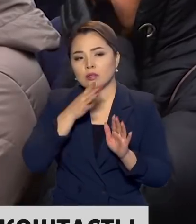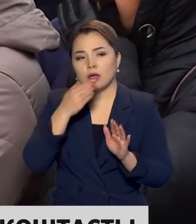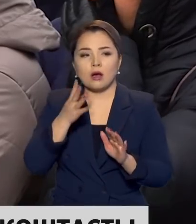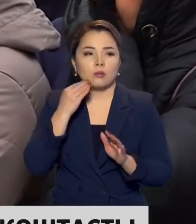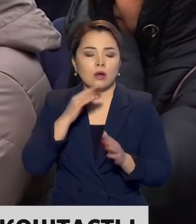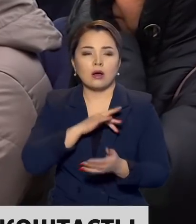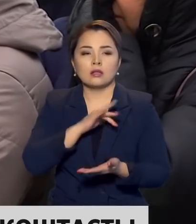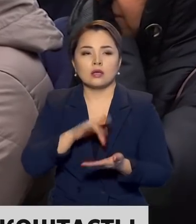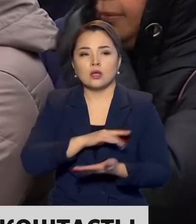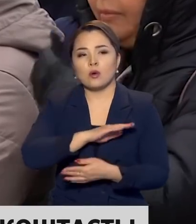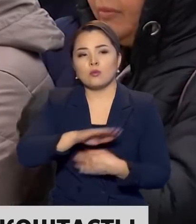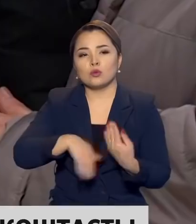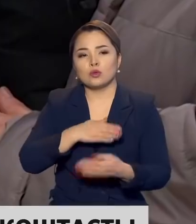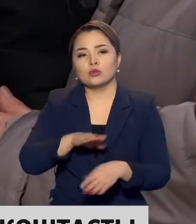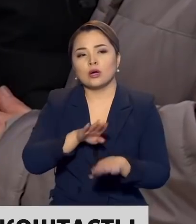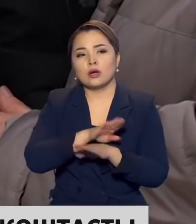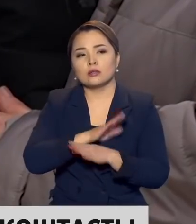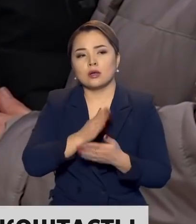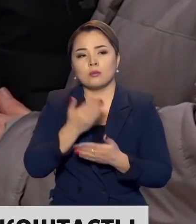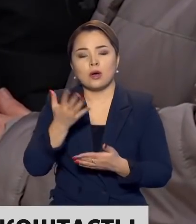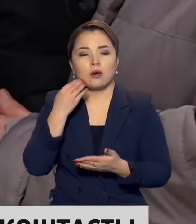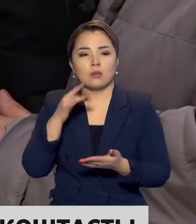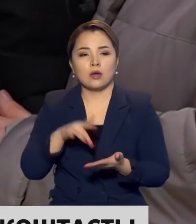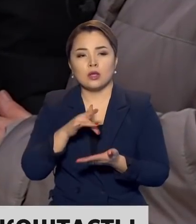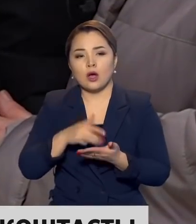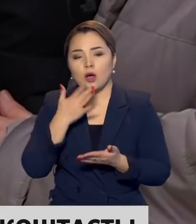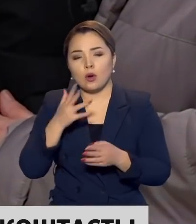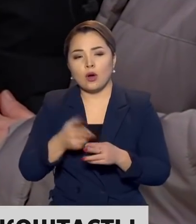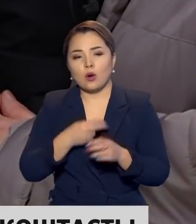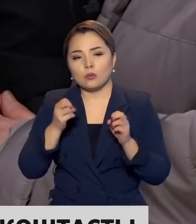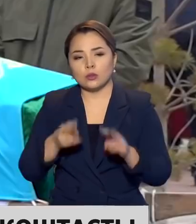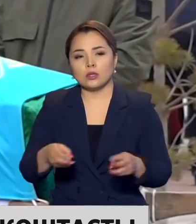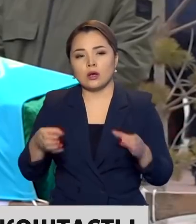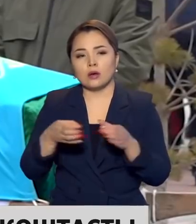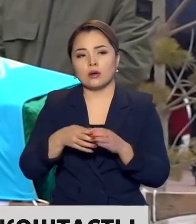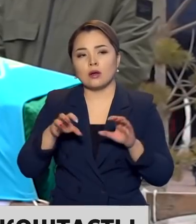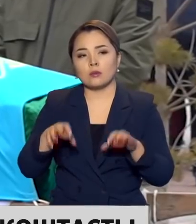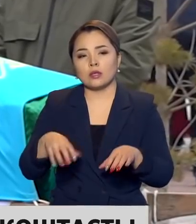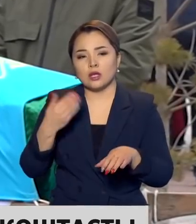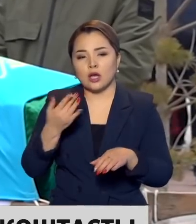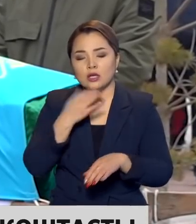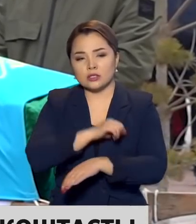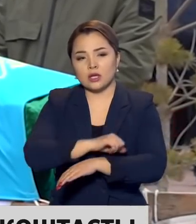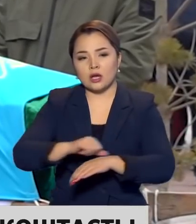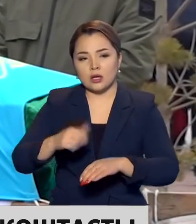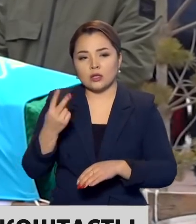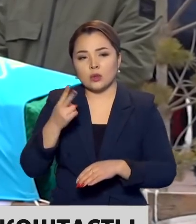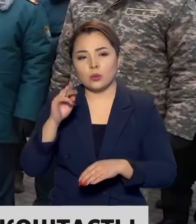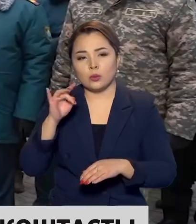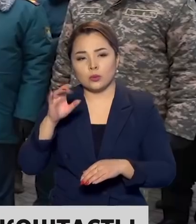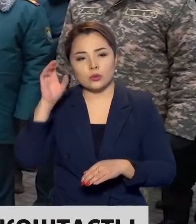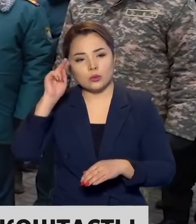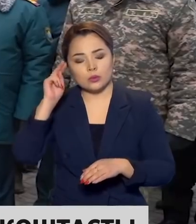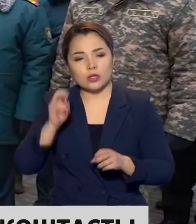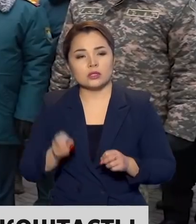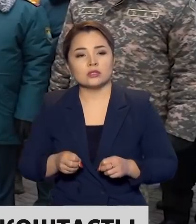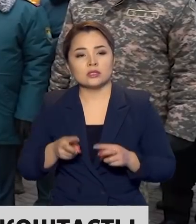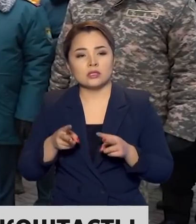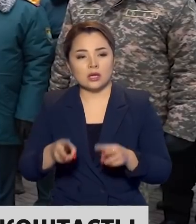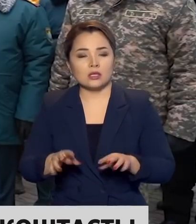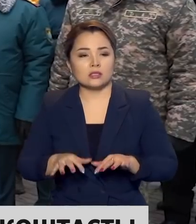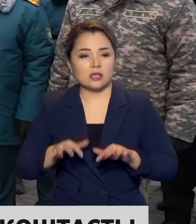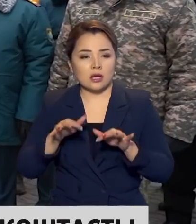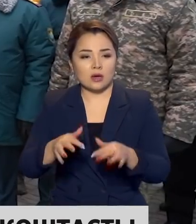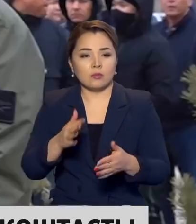кезінде бүлікшілердің қолынан қаза тапты. Ол Алматыдағы ұлттық қауіпсіздік комитеті шекара академиясының 2-ші курсында оқыған. Террористер басып кірген